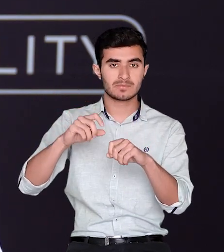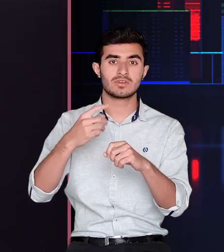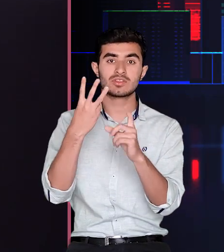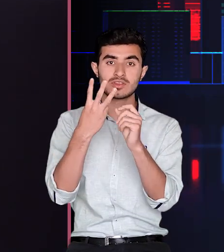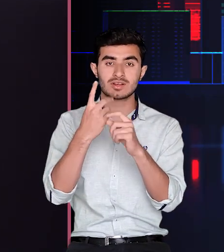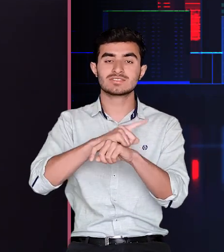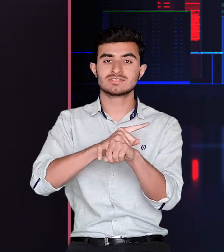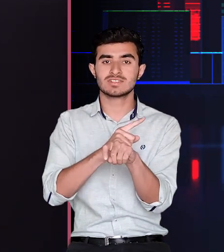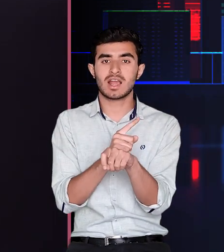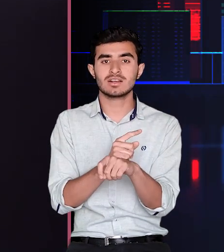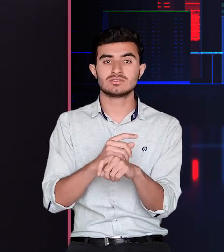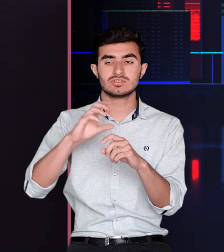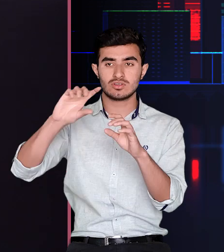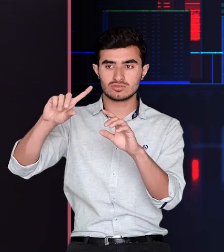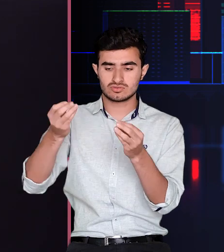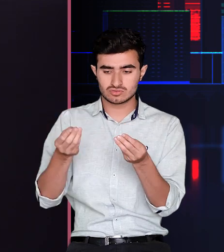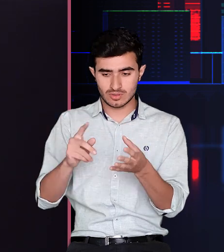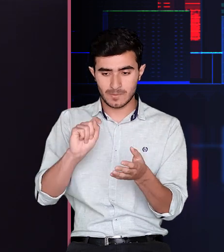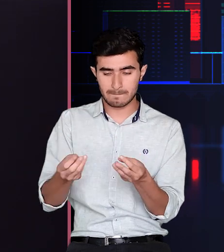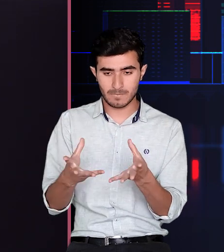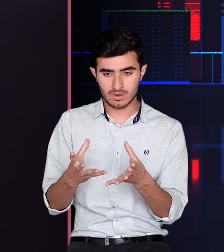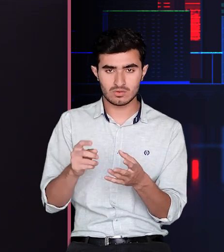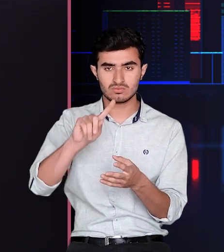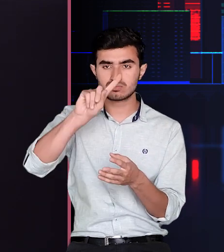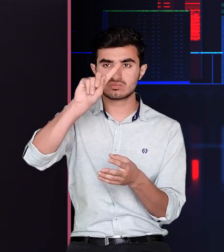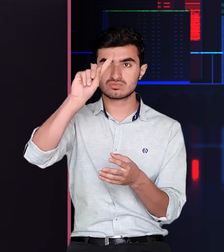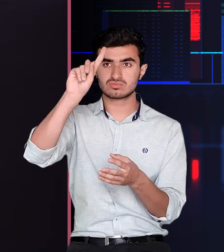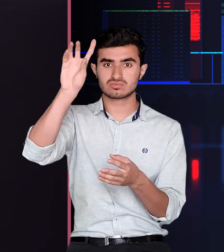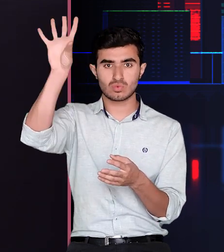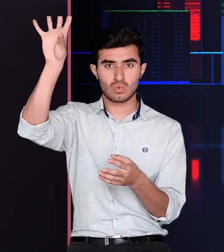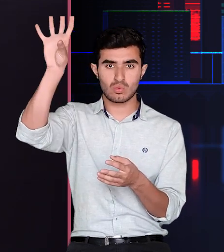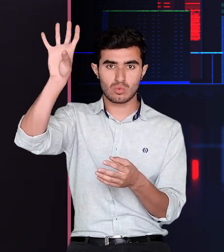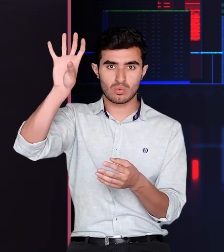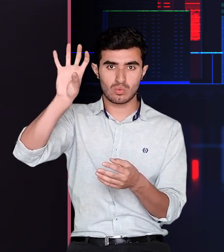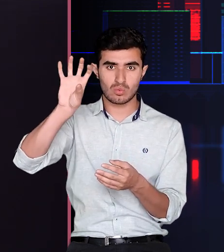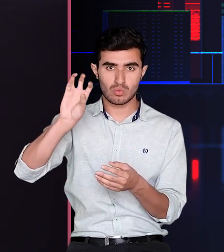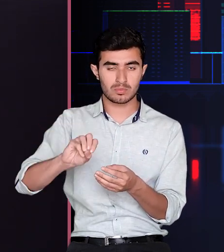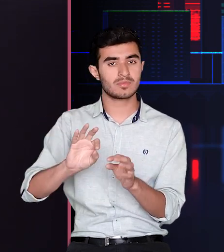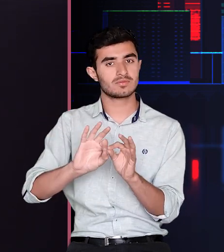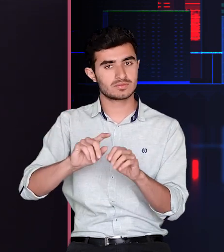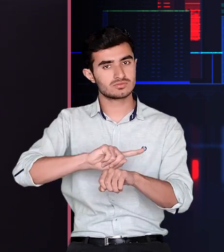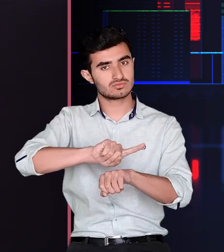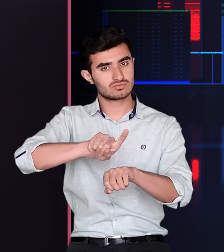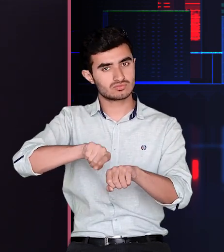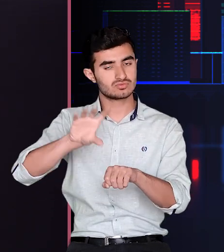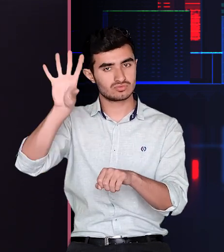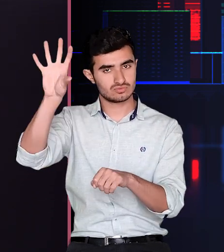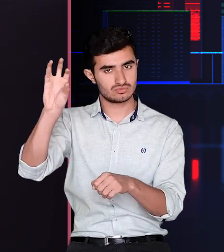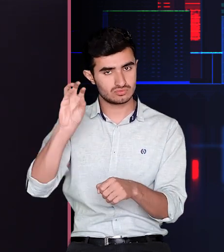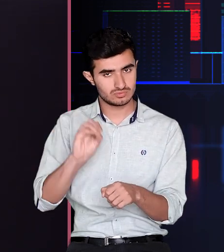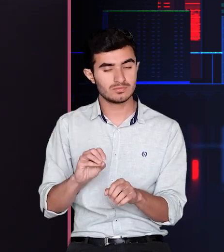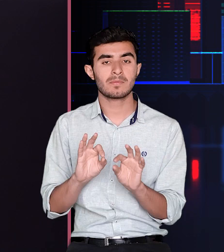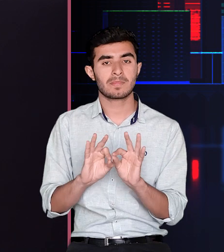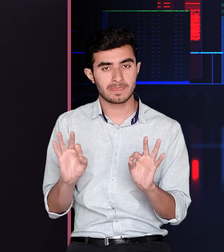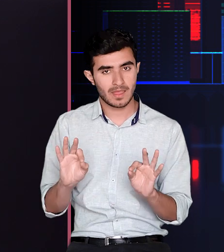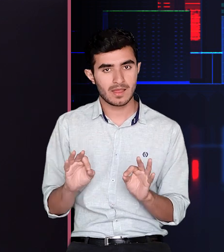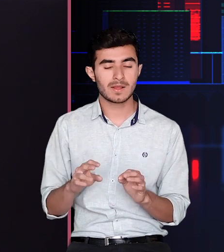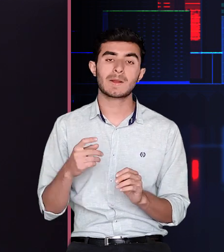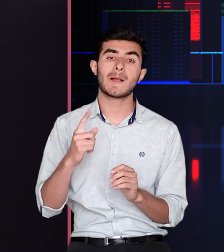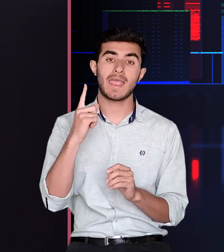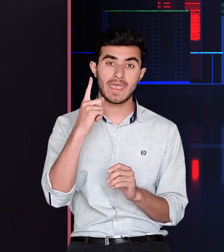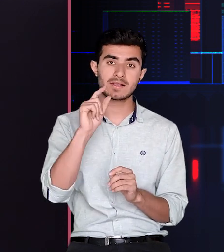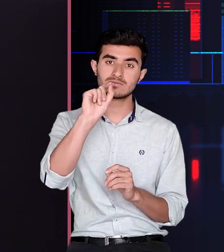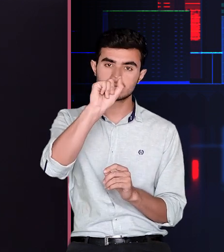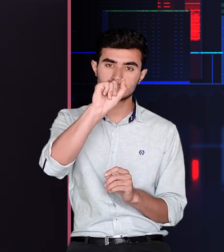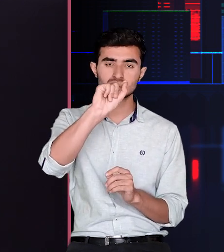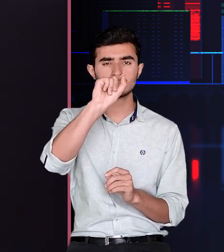उसमें एक साइड से दूसरी साइड में ग्रेडियंट्स आ रहा होता है लाइट का, क्योंकि लाइट पोल्यूशन भी काफ़ी होती है लाहौर में। तो उसको ख़त्म करने के